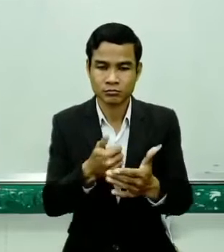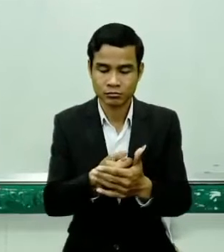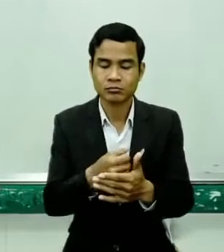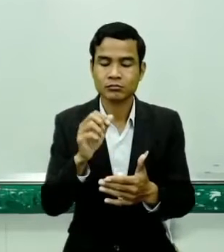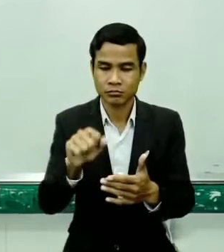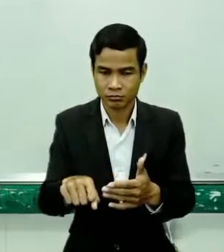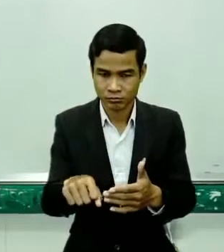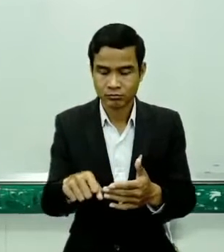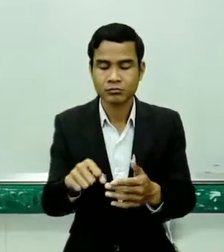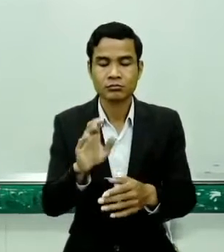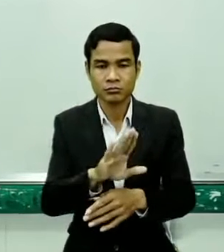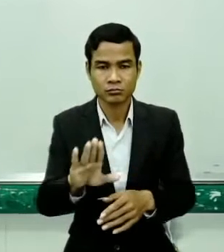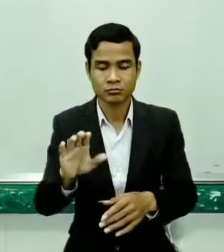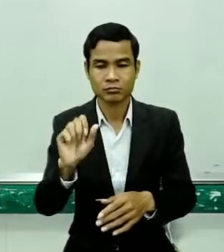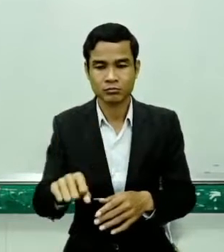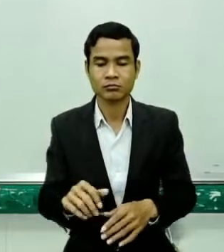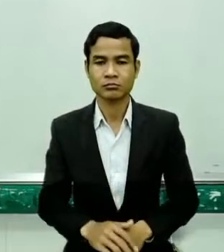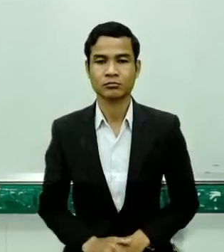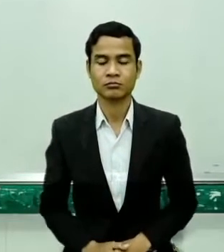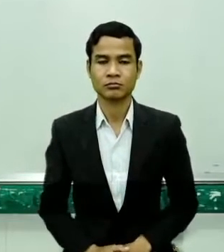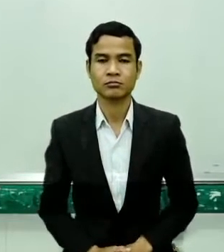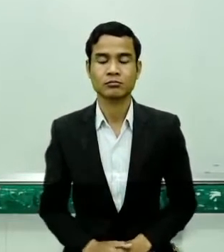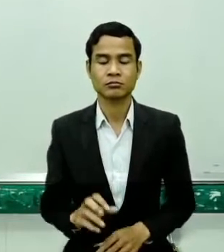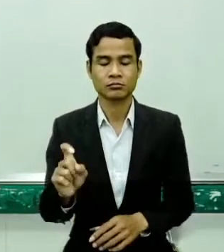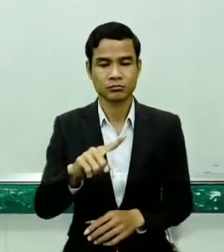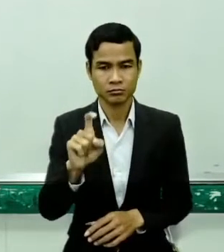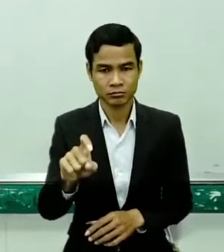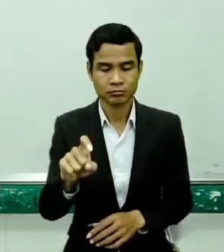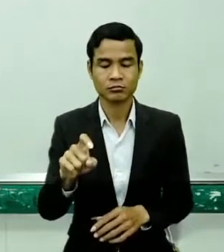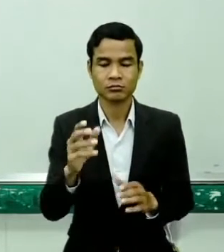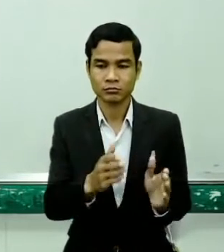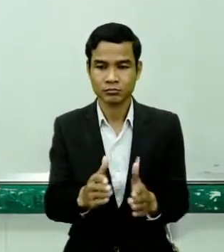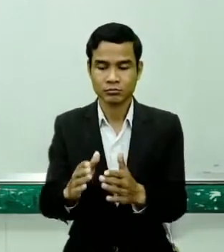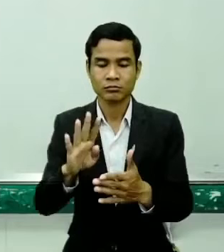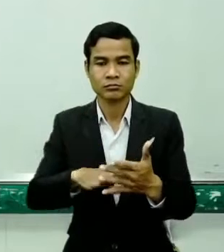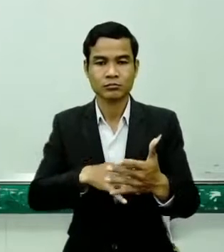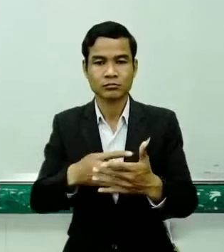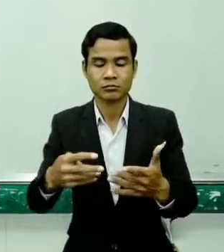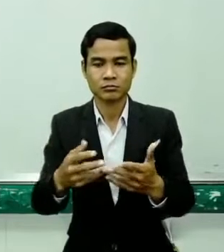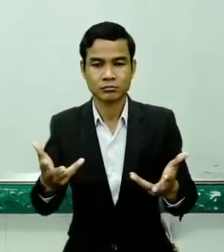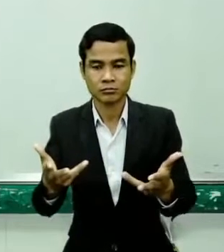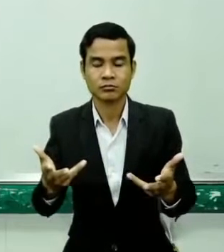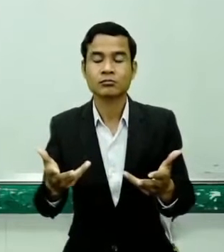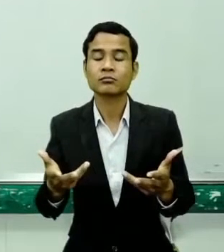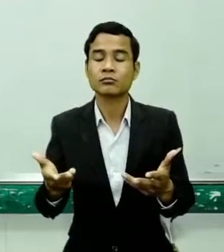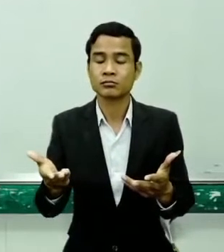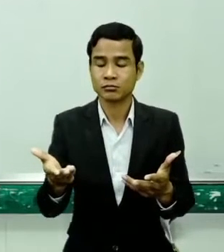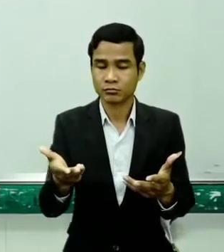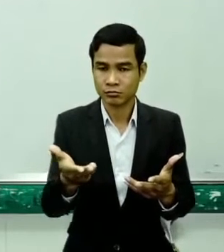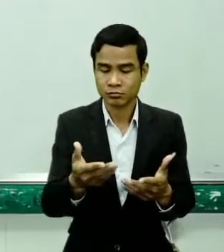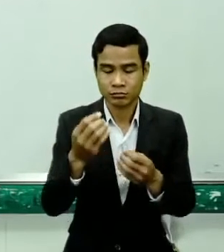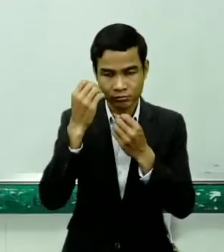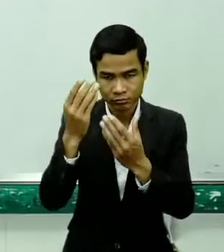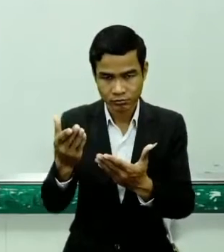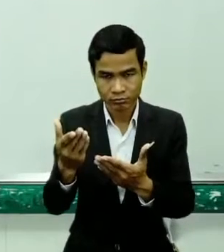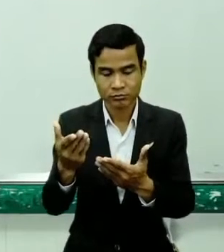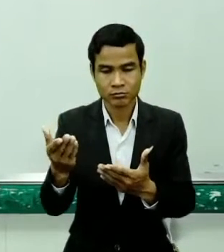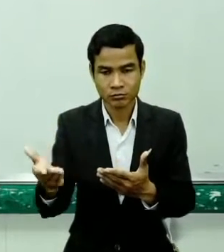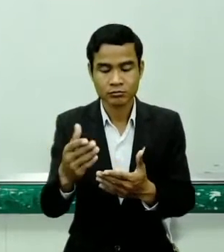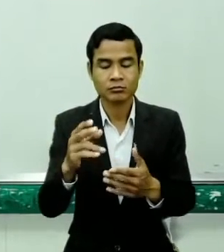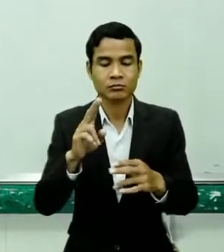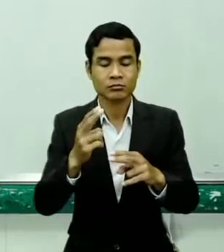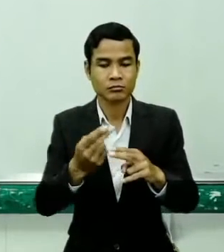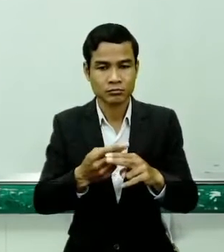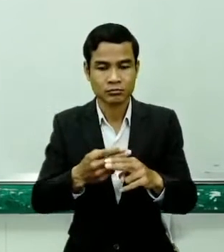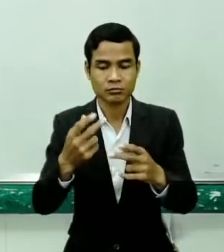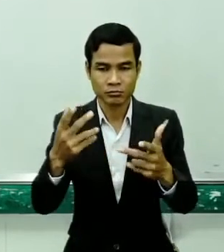trái rồi bỏ dương chà tá con trợ riêng phản cả dạng mất rồi đầm bay ở con ăn